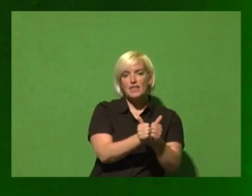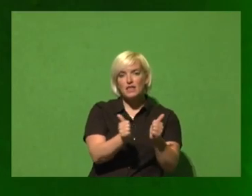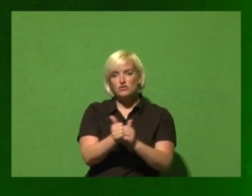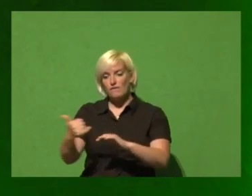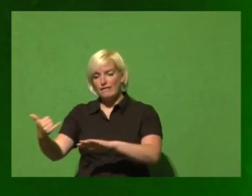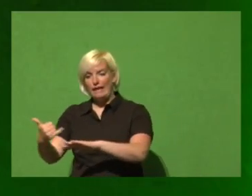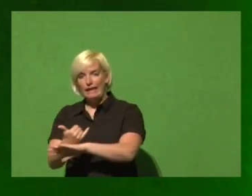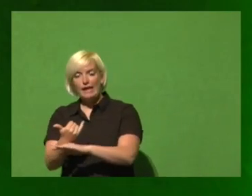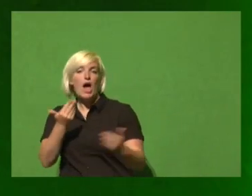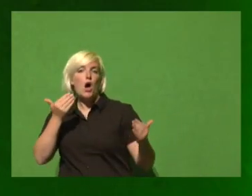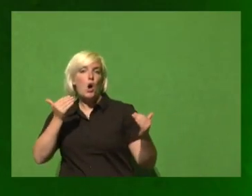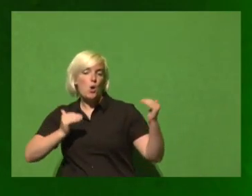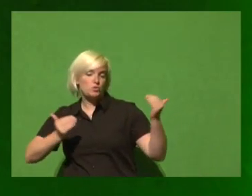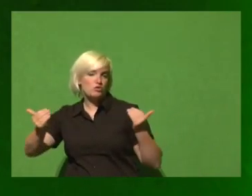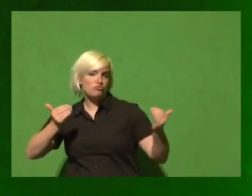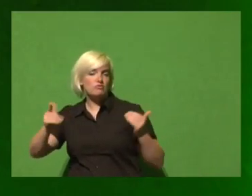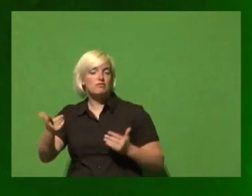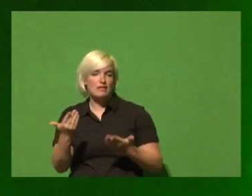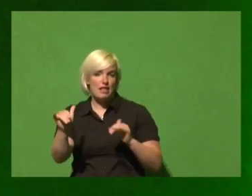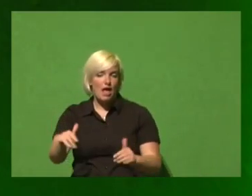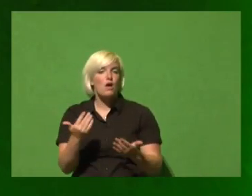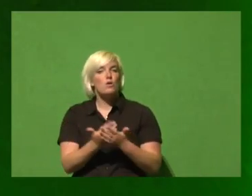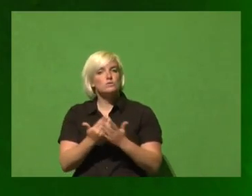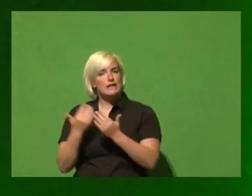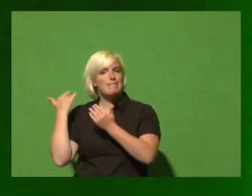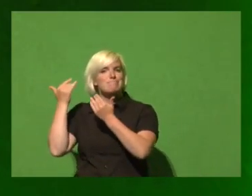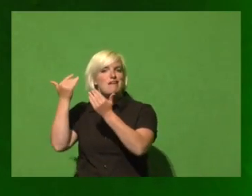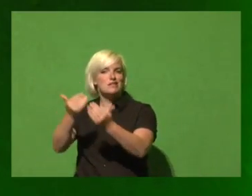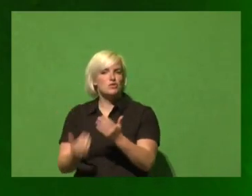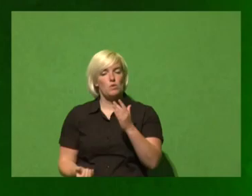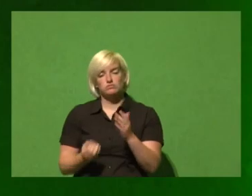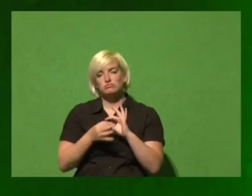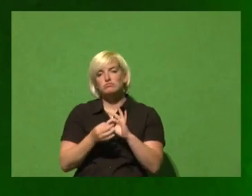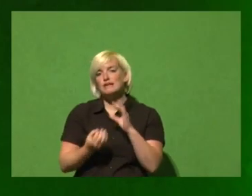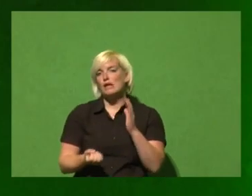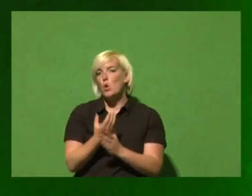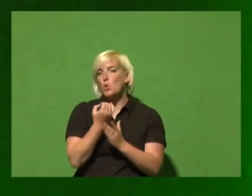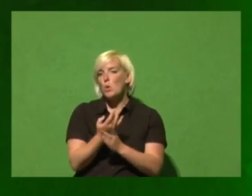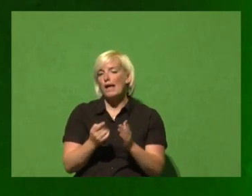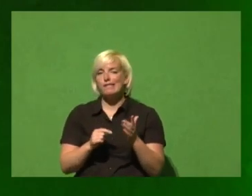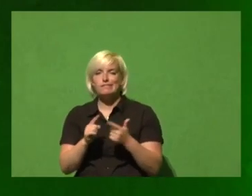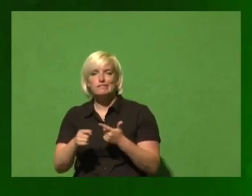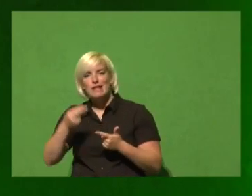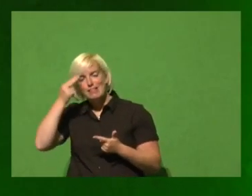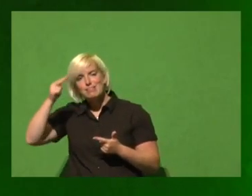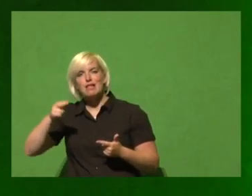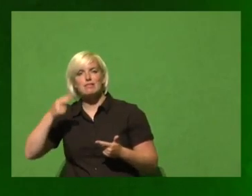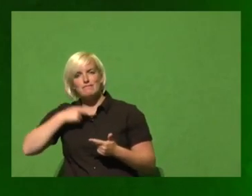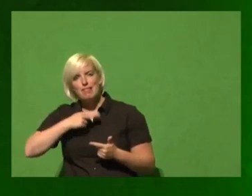seien begründet in den Traditionen, kulturellen und religiösen Grundlagen unseres